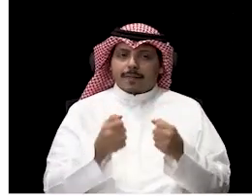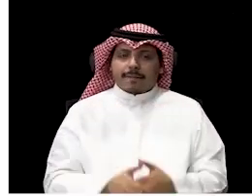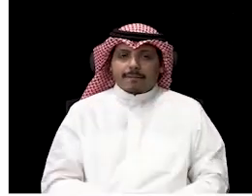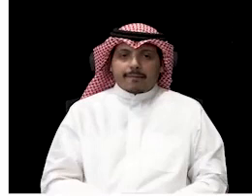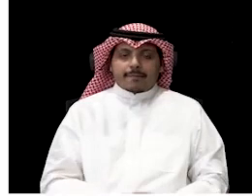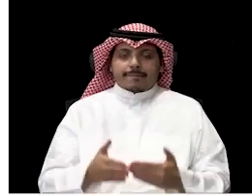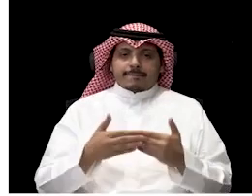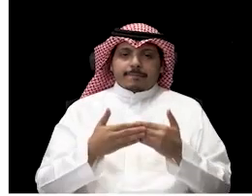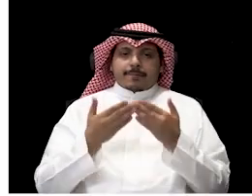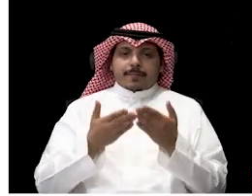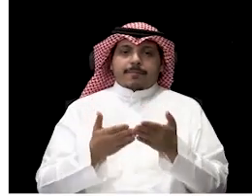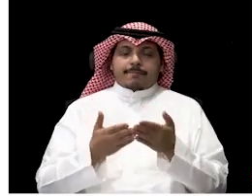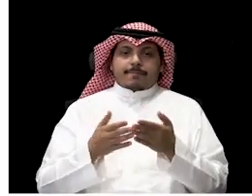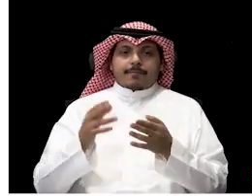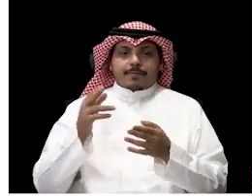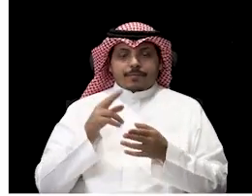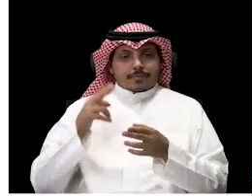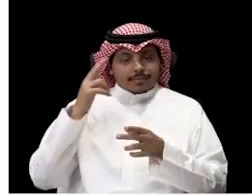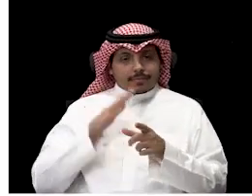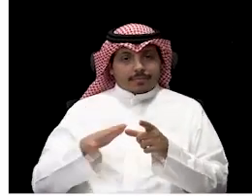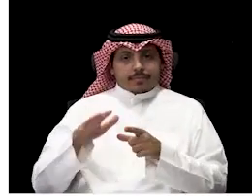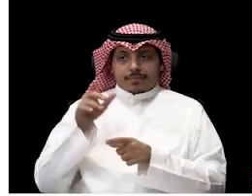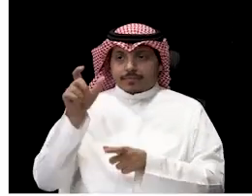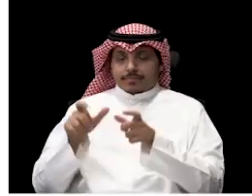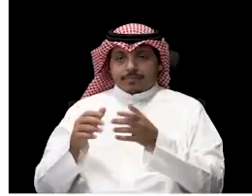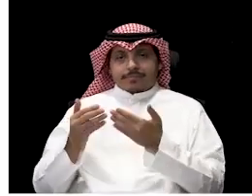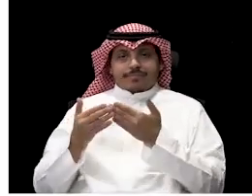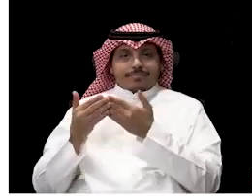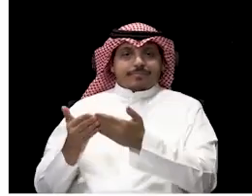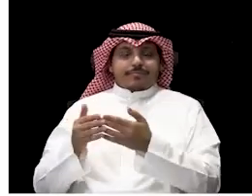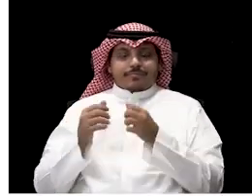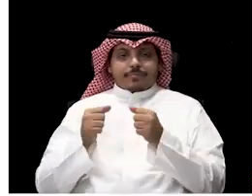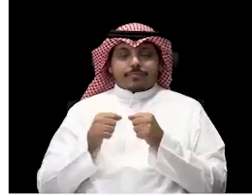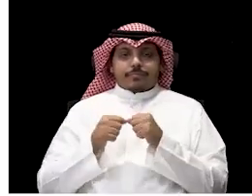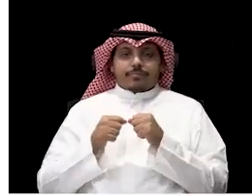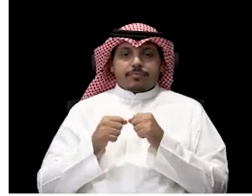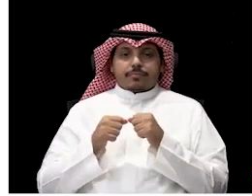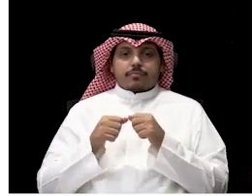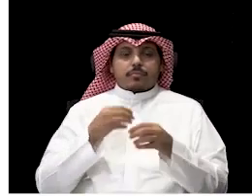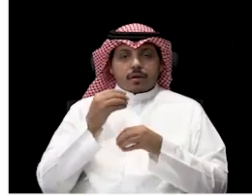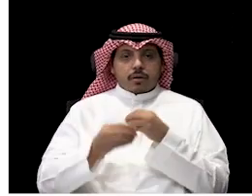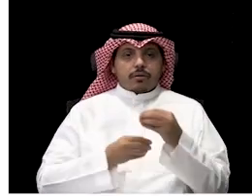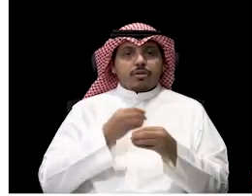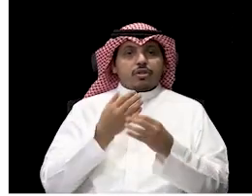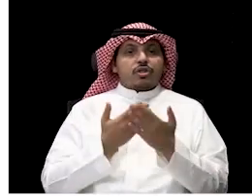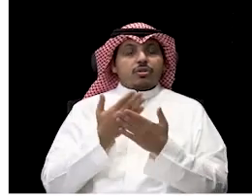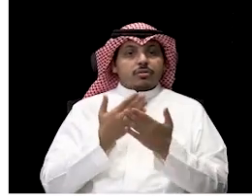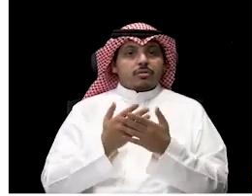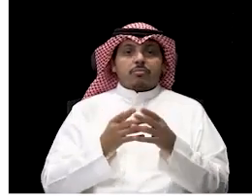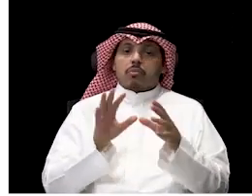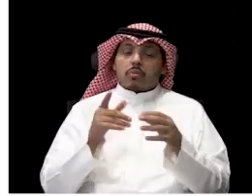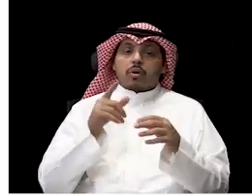والخدمات المقدمة للمواطن. كذلك أنه مصدر غير متجدد، قد ينضب في يوم